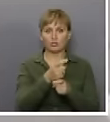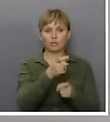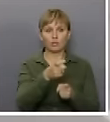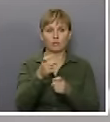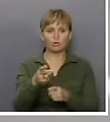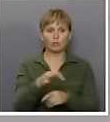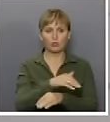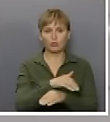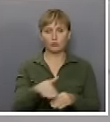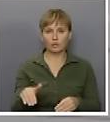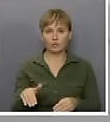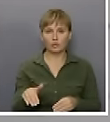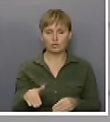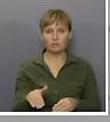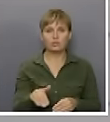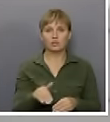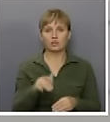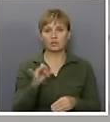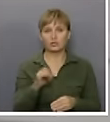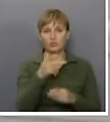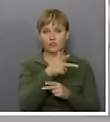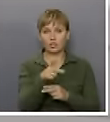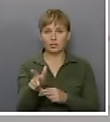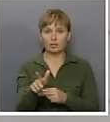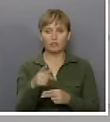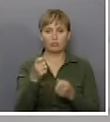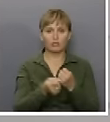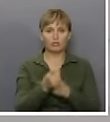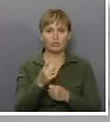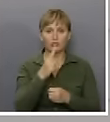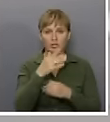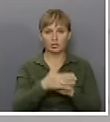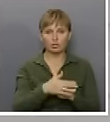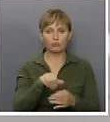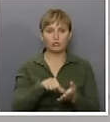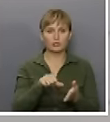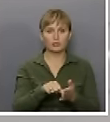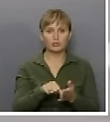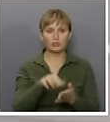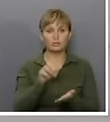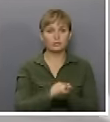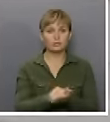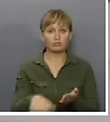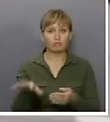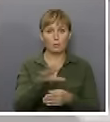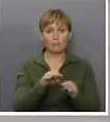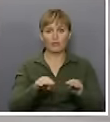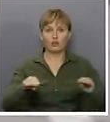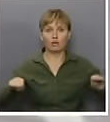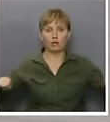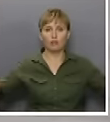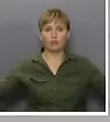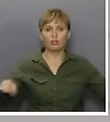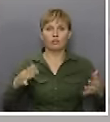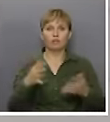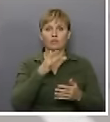по Восточно по восточной объездной дороге видео с инцидентом появилось накануне участники кортежи заняли все полосы на дороге причём в